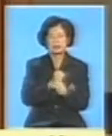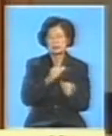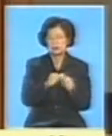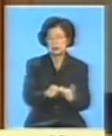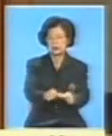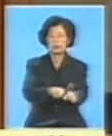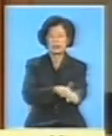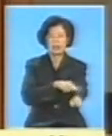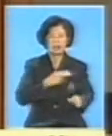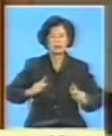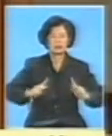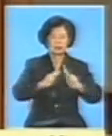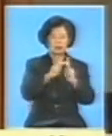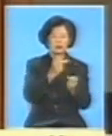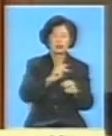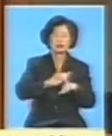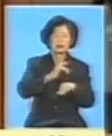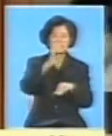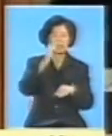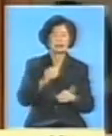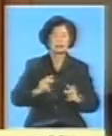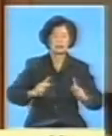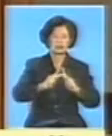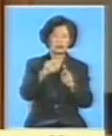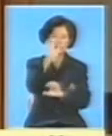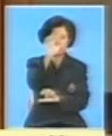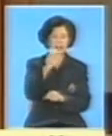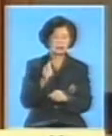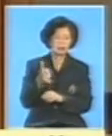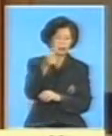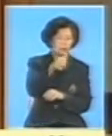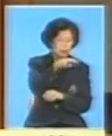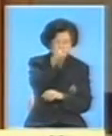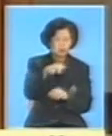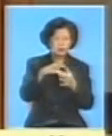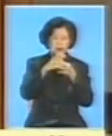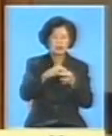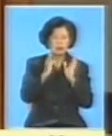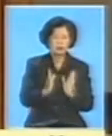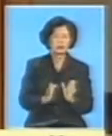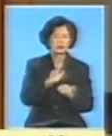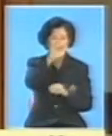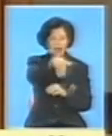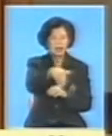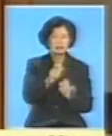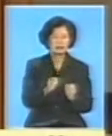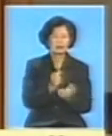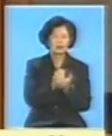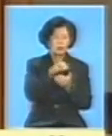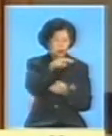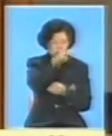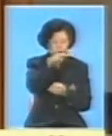นี้ก็คงเป็นกระทรวงทรัพยากรธรรมชาติสิ่งแวดล้อมกระทรวงมหาดไทยต่างๆก็คงต้องไปดูเขาเกี่ยวคนเกี่ยวกับช้างนะก็คงต้องดูช้างด้วยดูวัว